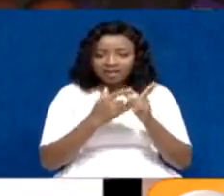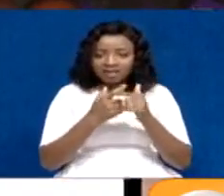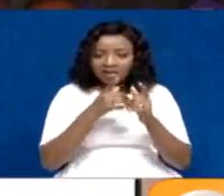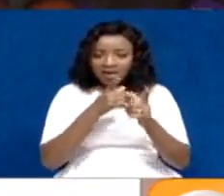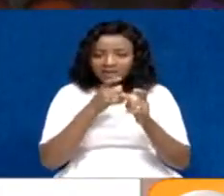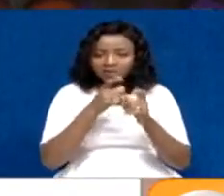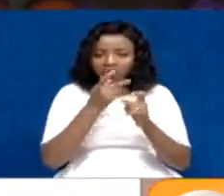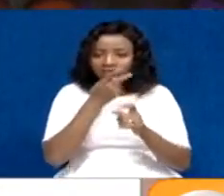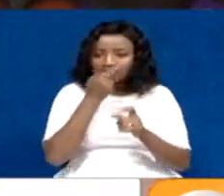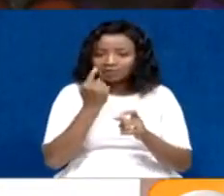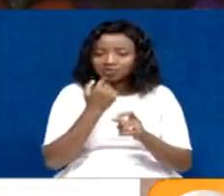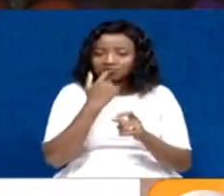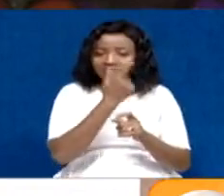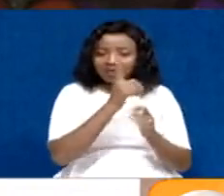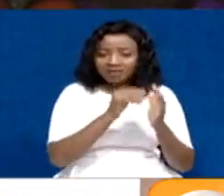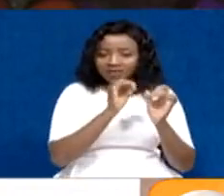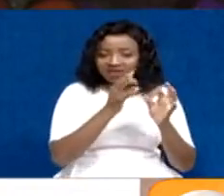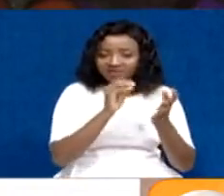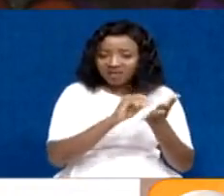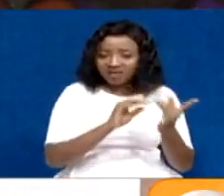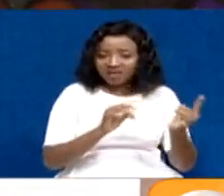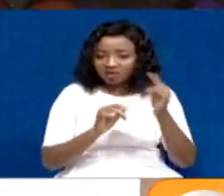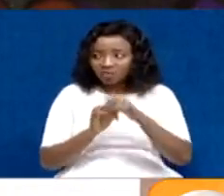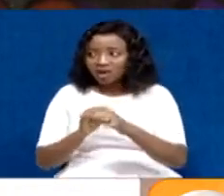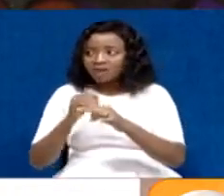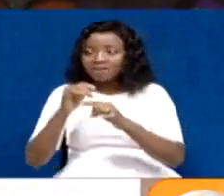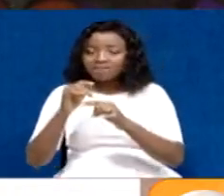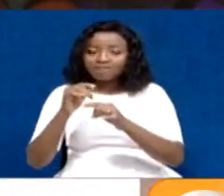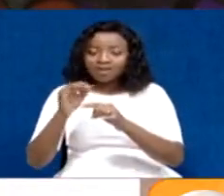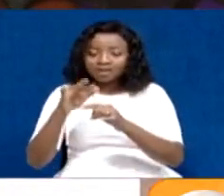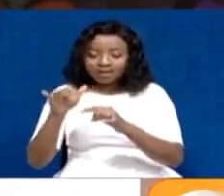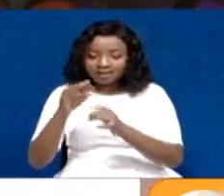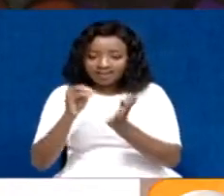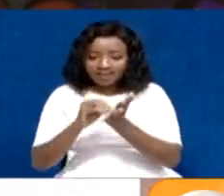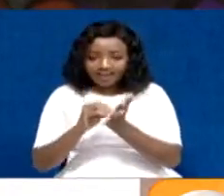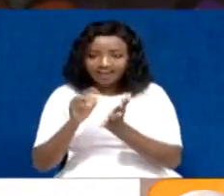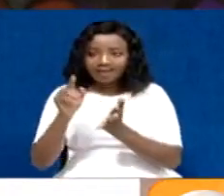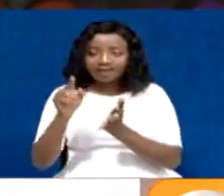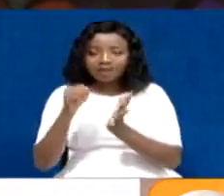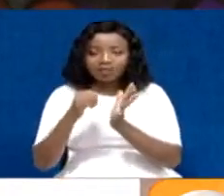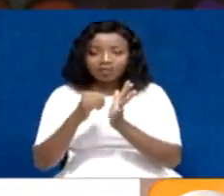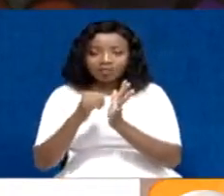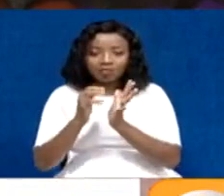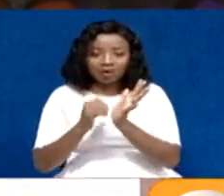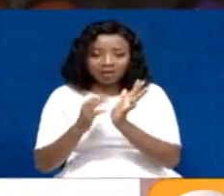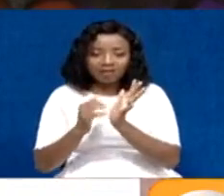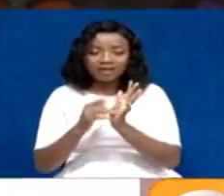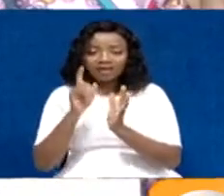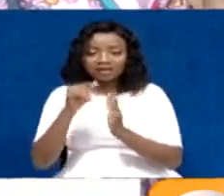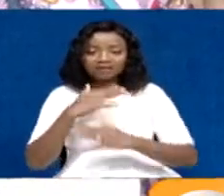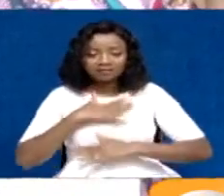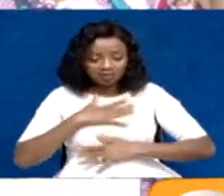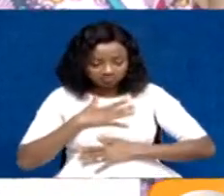kama atakanyanga Ukambani, lazima akuje na heshima, and we deserve an